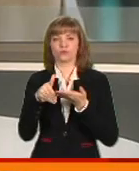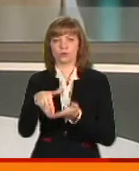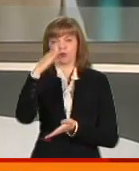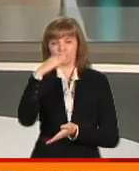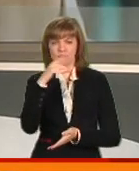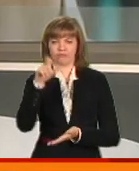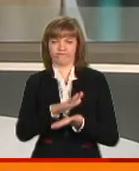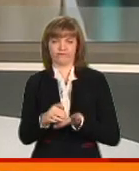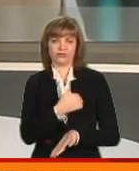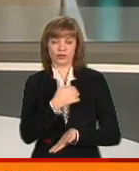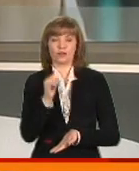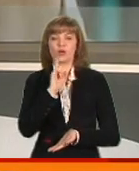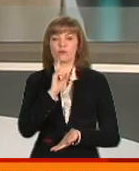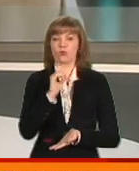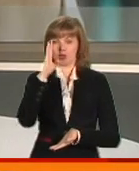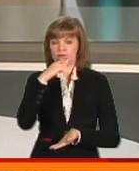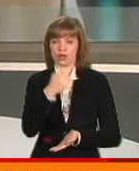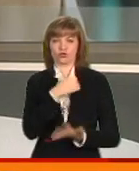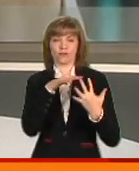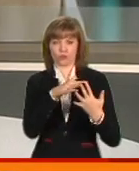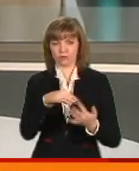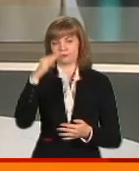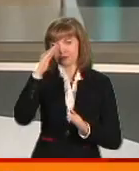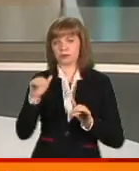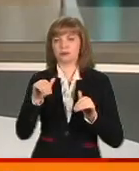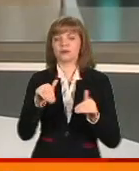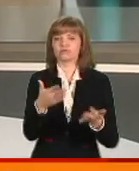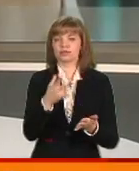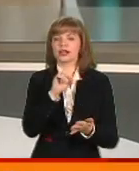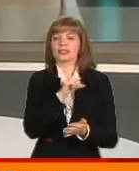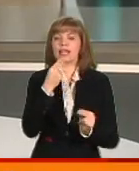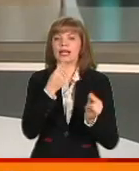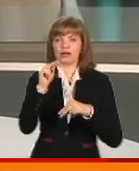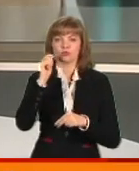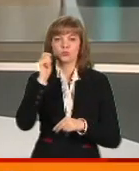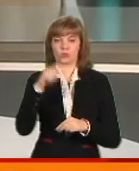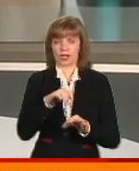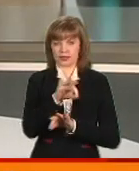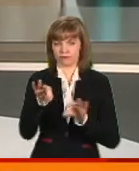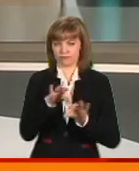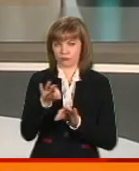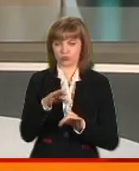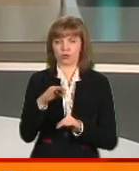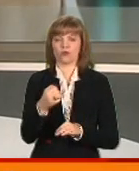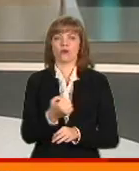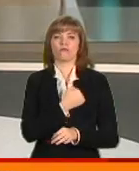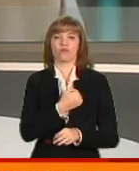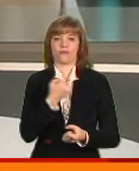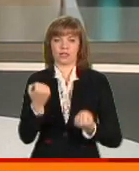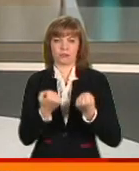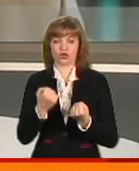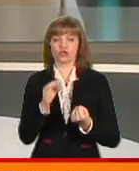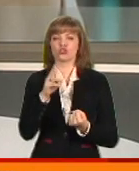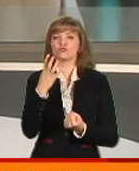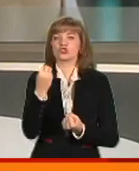батько, військовик. І поки він воює, Ростик представив свій винахід найліпшим українським конструкторам бойових машин.